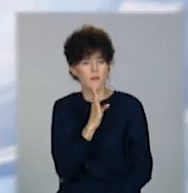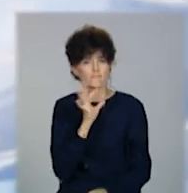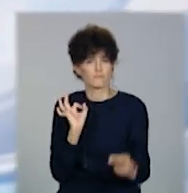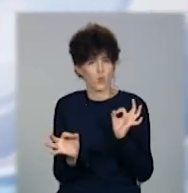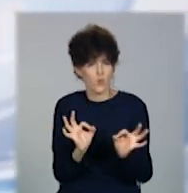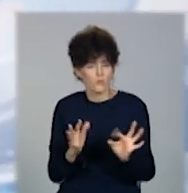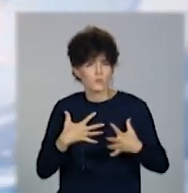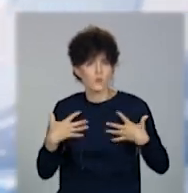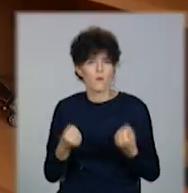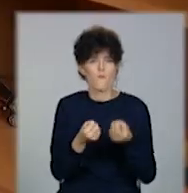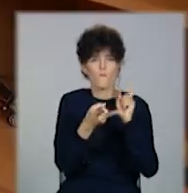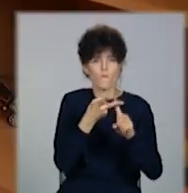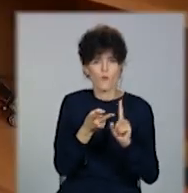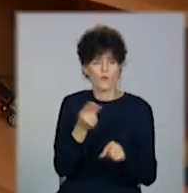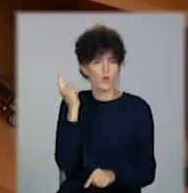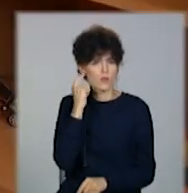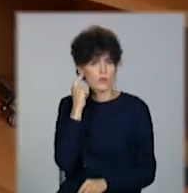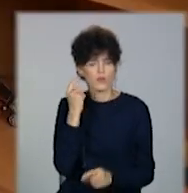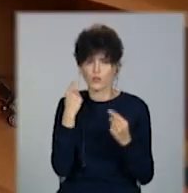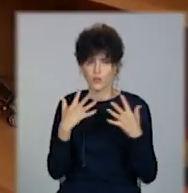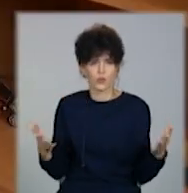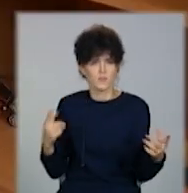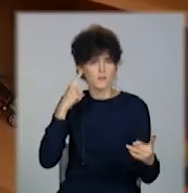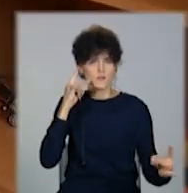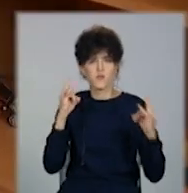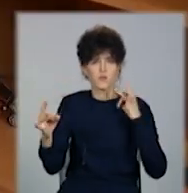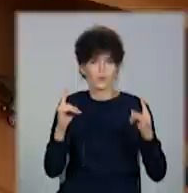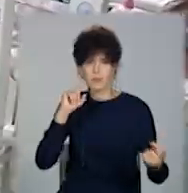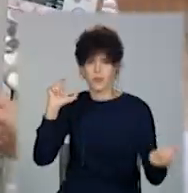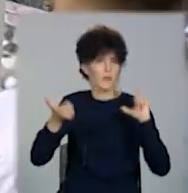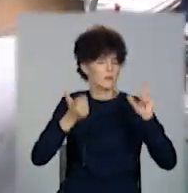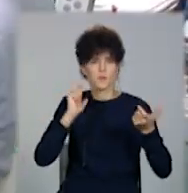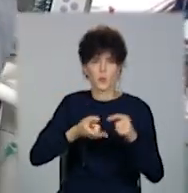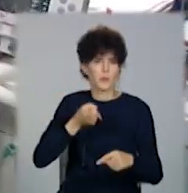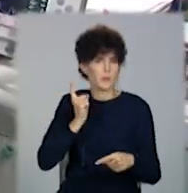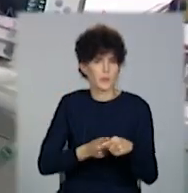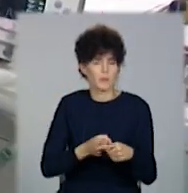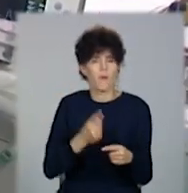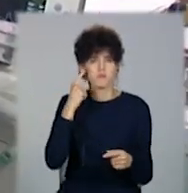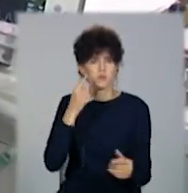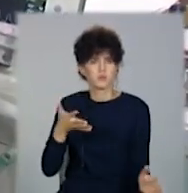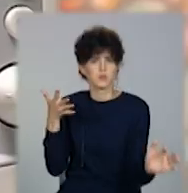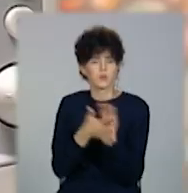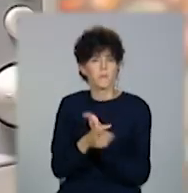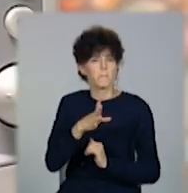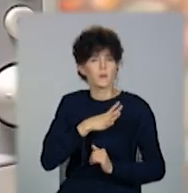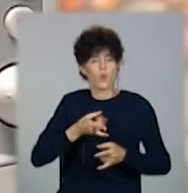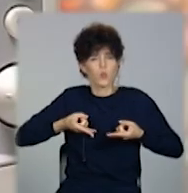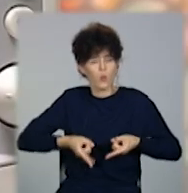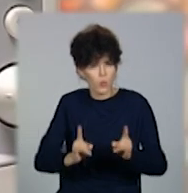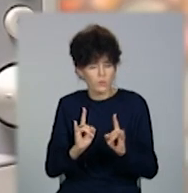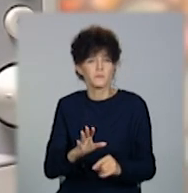привітань мами не чує. Іменно звуки, вона ж не реагує на них. Після народження дитина провела